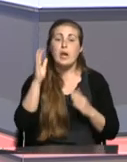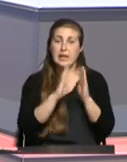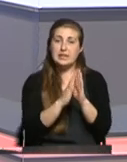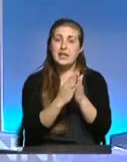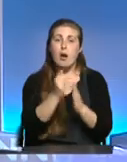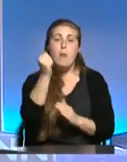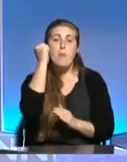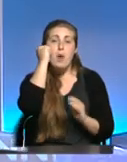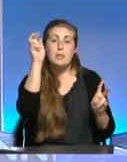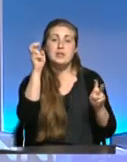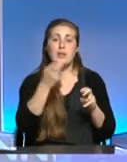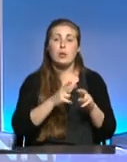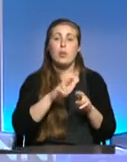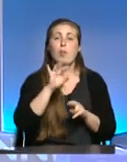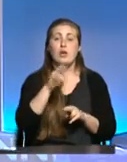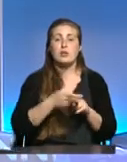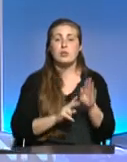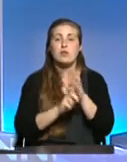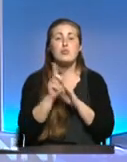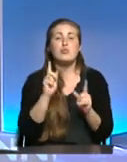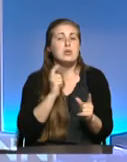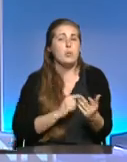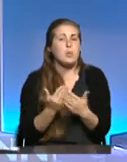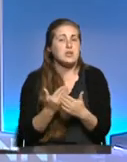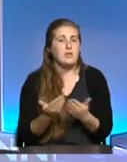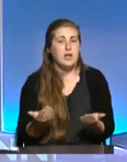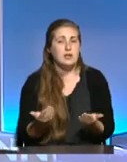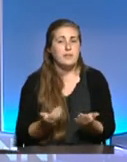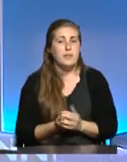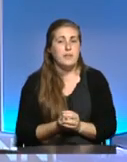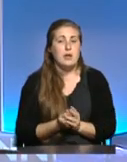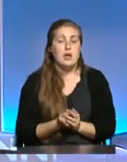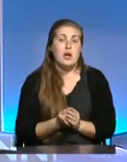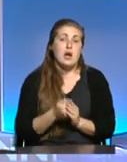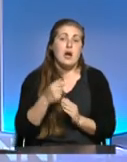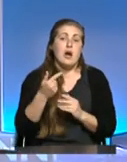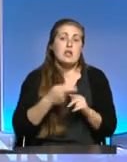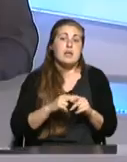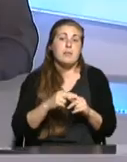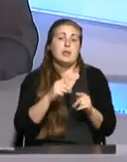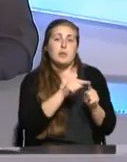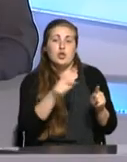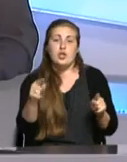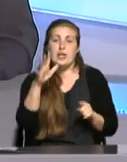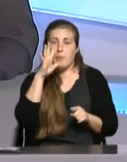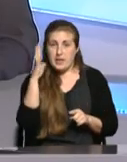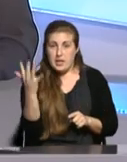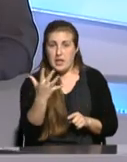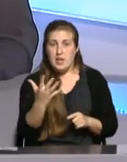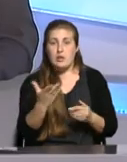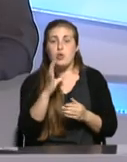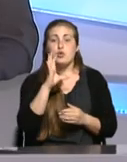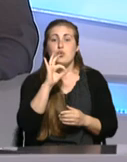проект который стартовал вот что он собой представляет напряжение где-то 5 лет мы совет